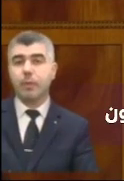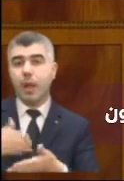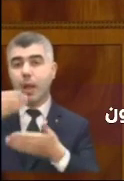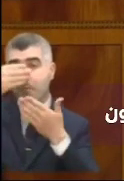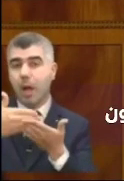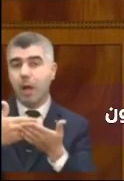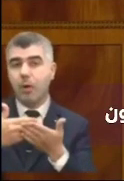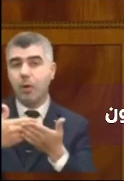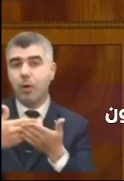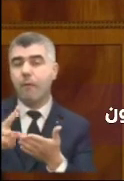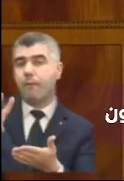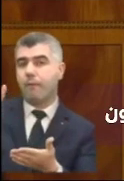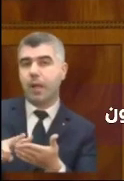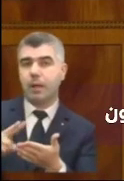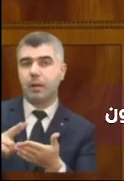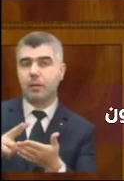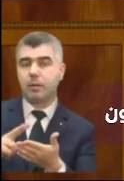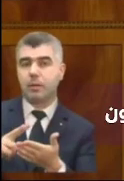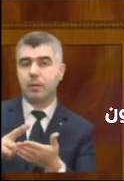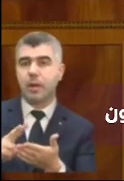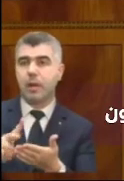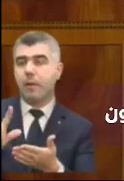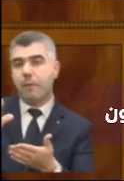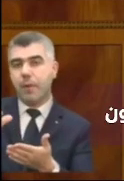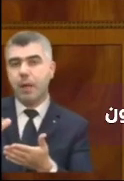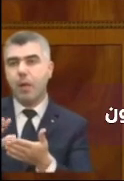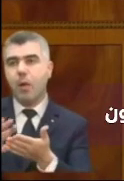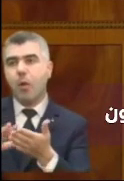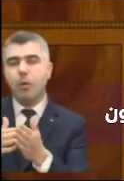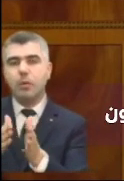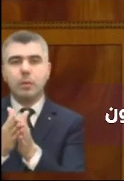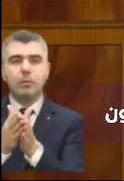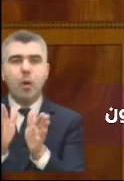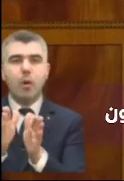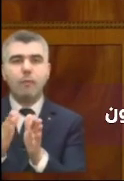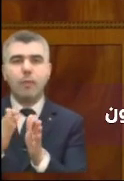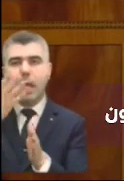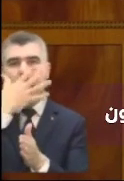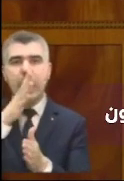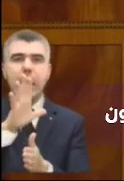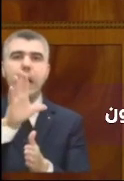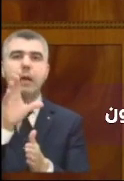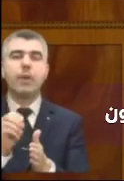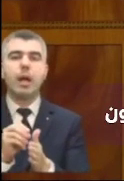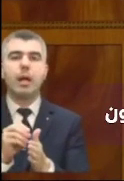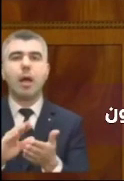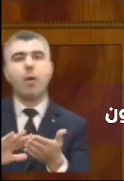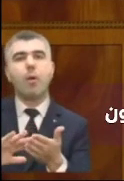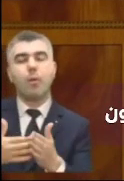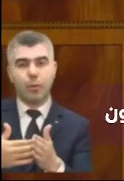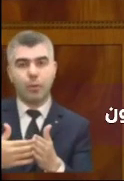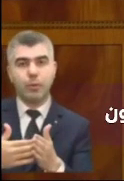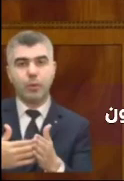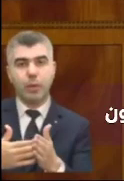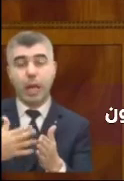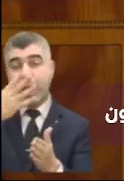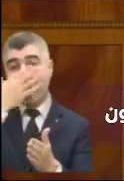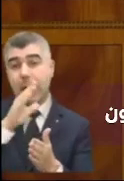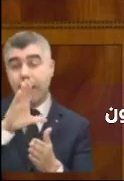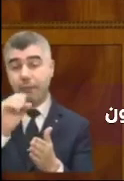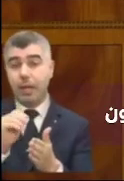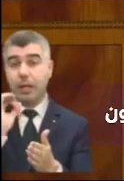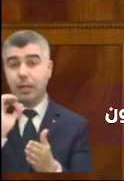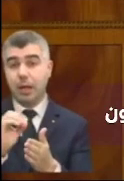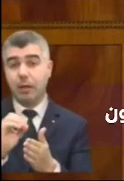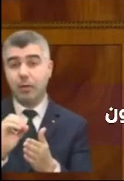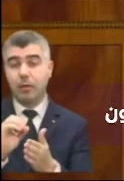والروائح الطيبة. نعم فرنسا طلعت دائما بدور مهم كمعبر نحو أفريقيا